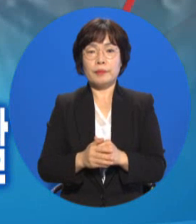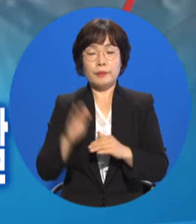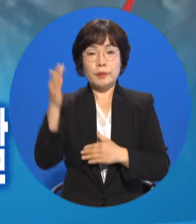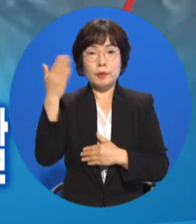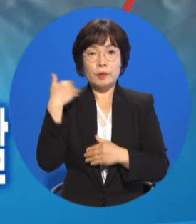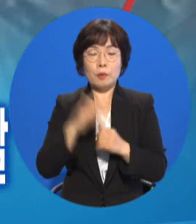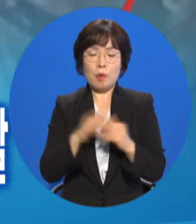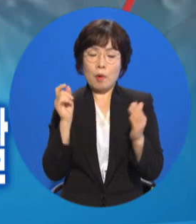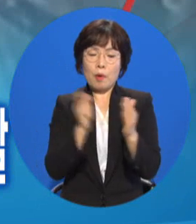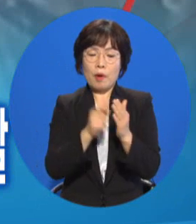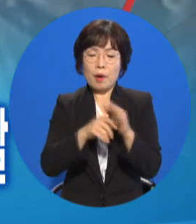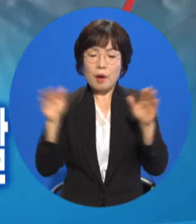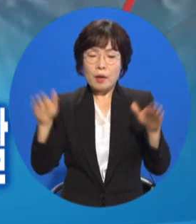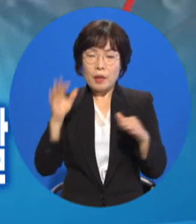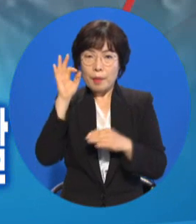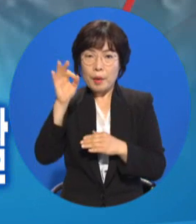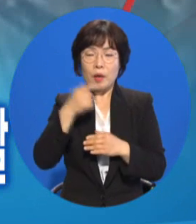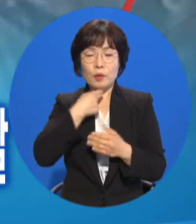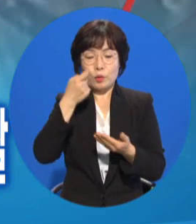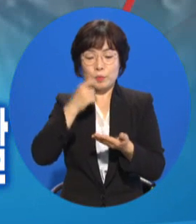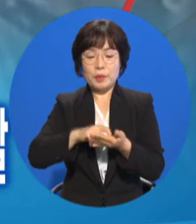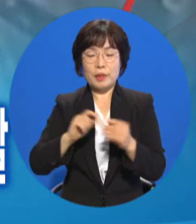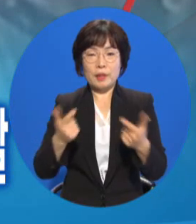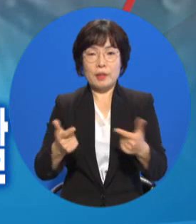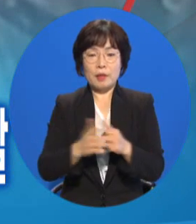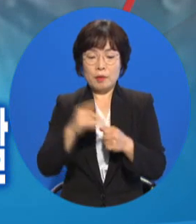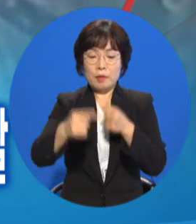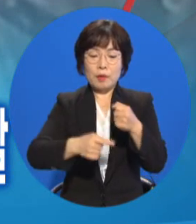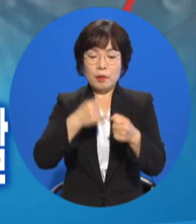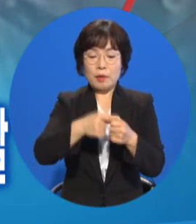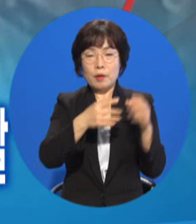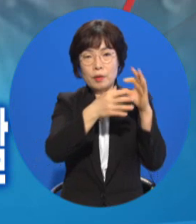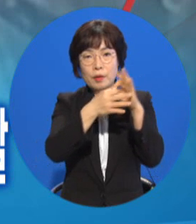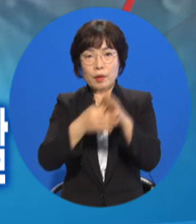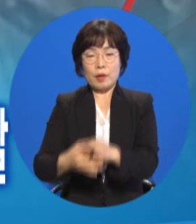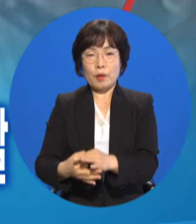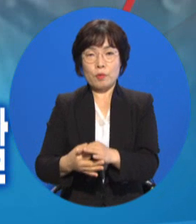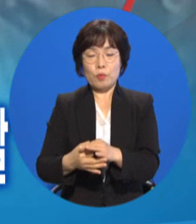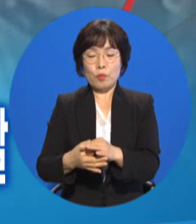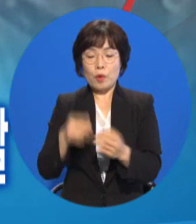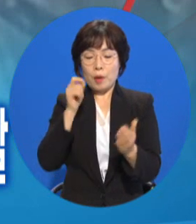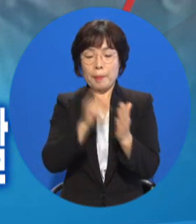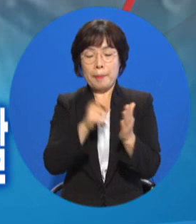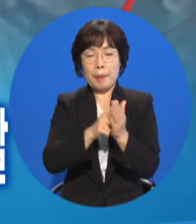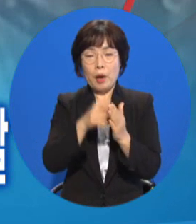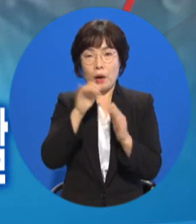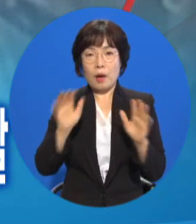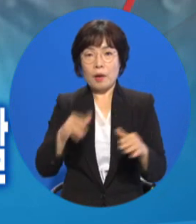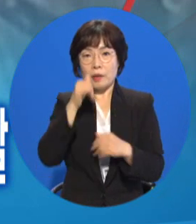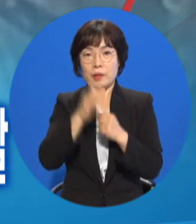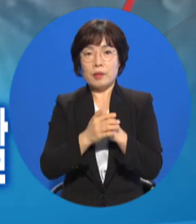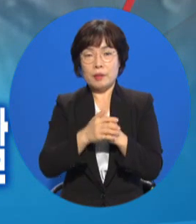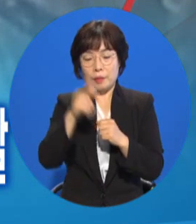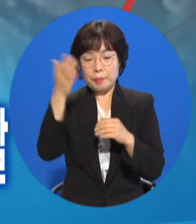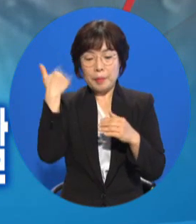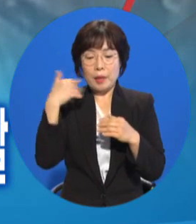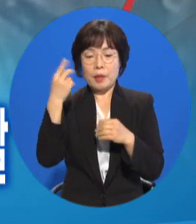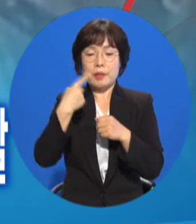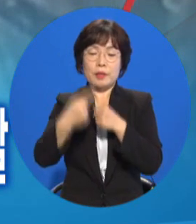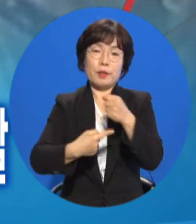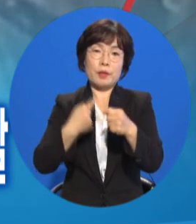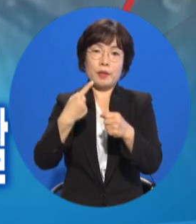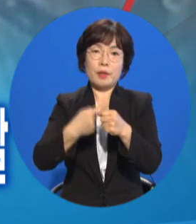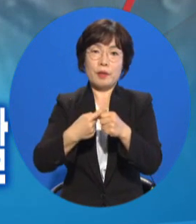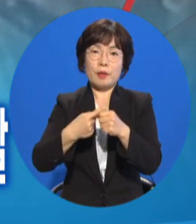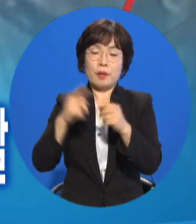네, 요즘 딱따구리 보기가 쉽지 않은데요. 연중 딱따구리가 살고 있는 곳이 있습니다. 바로 고목 우거진